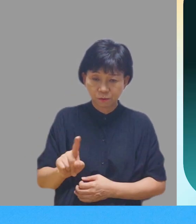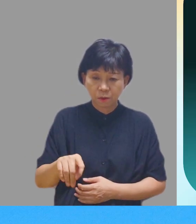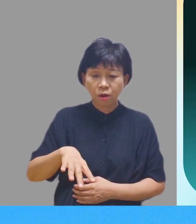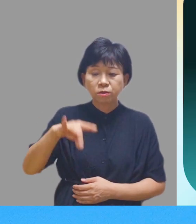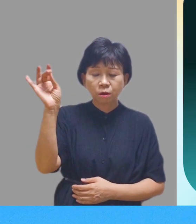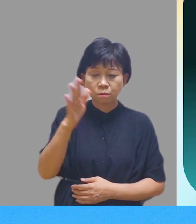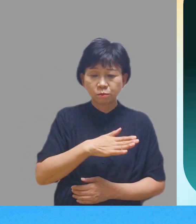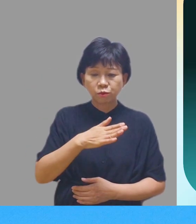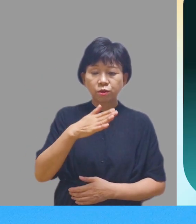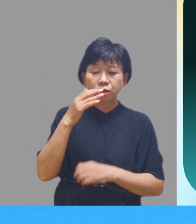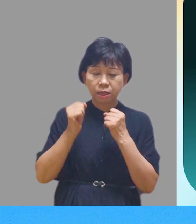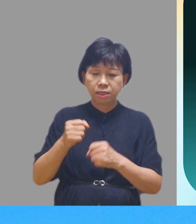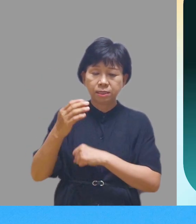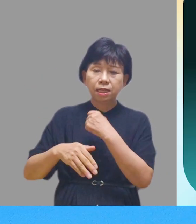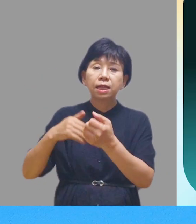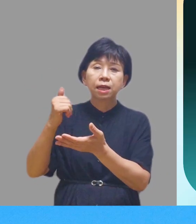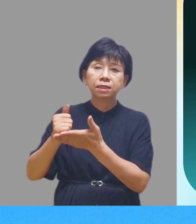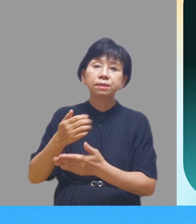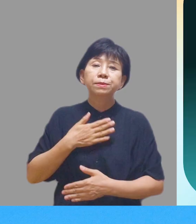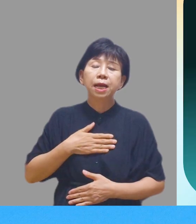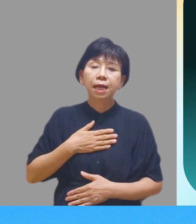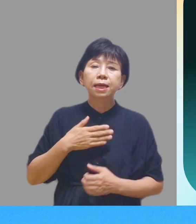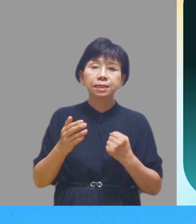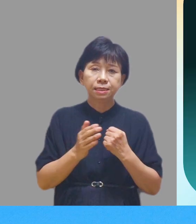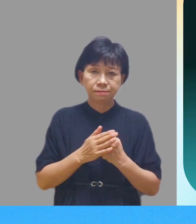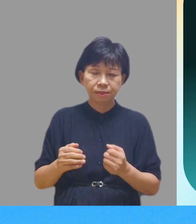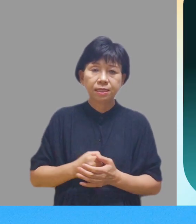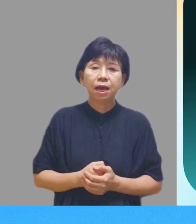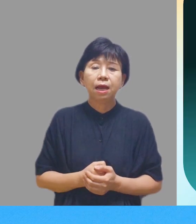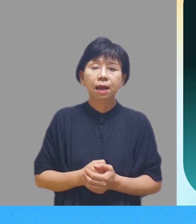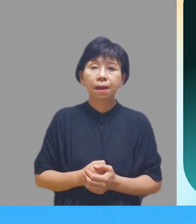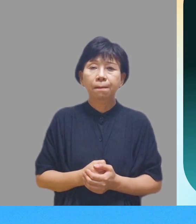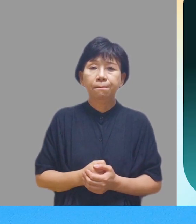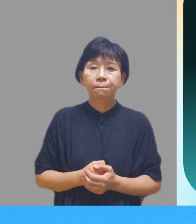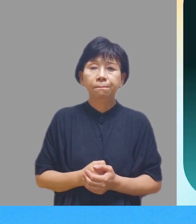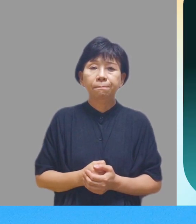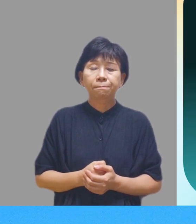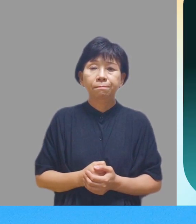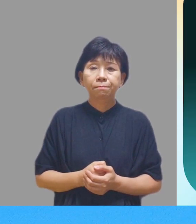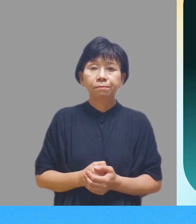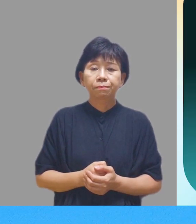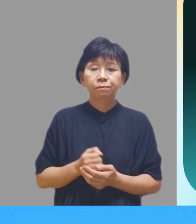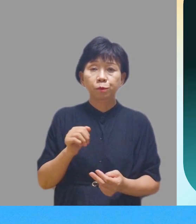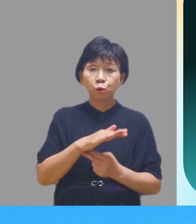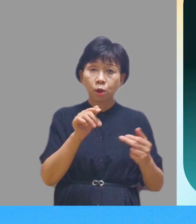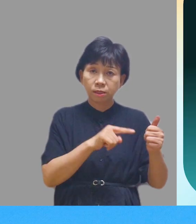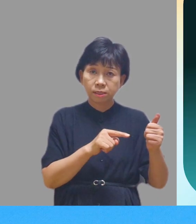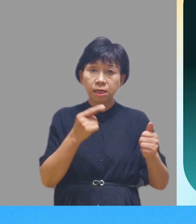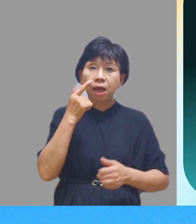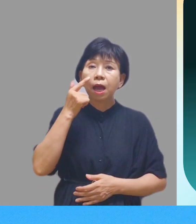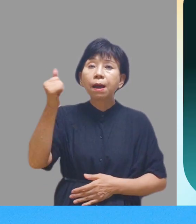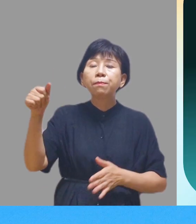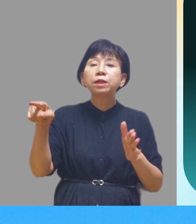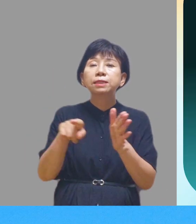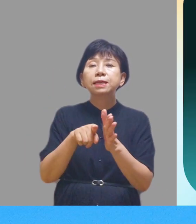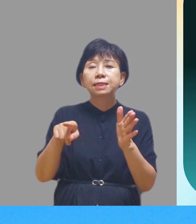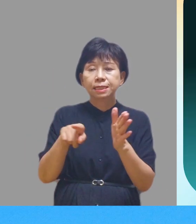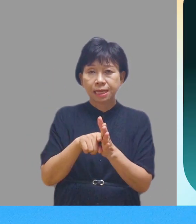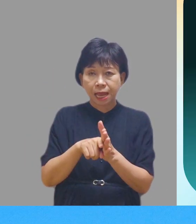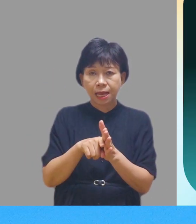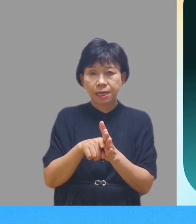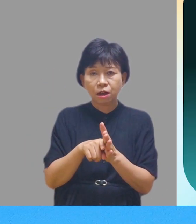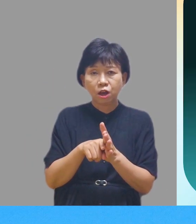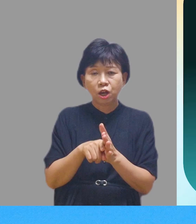태초부터 계신 이를 알았음이요. 아멘. 사도 요한은 아버지 단계 신앙이 단순한 지식이